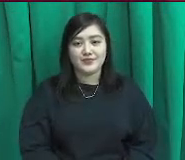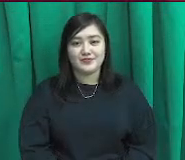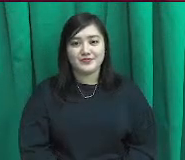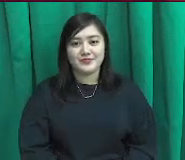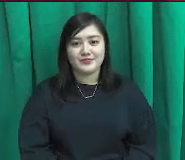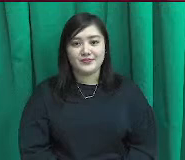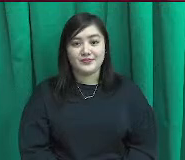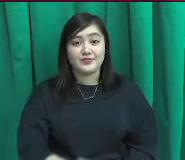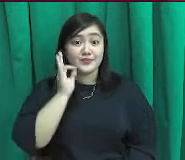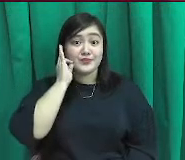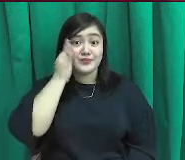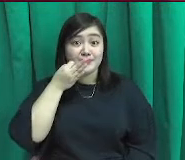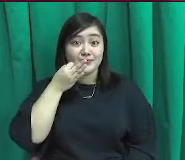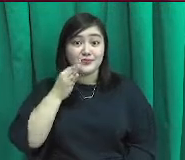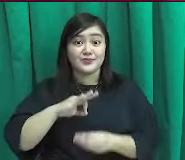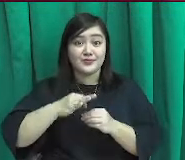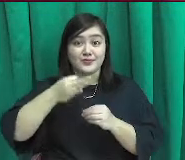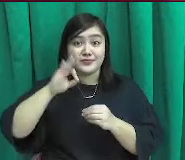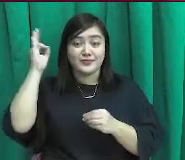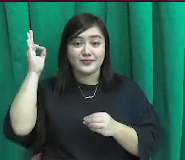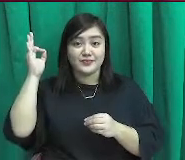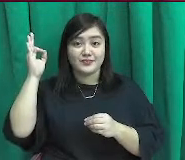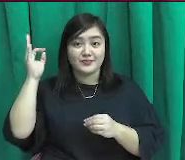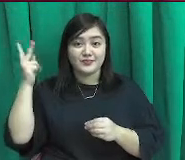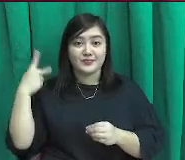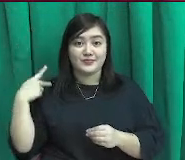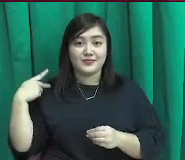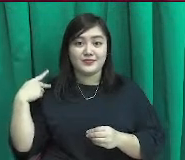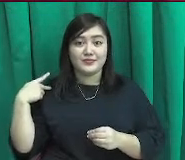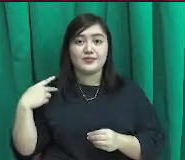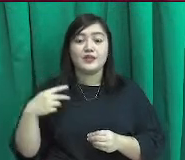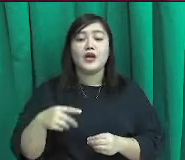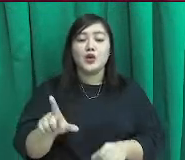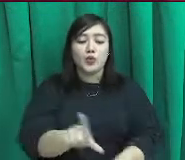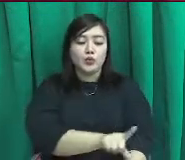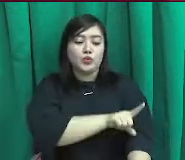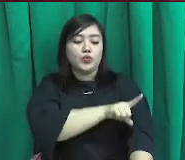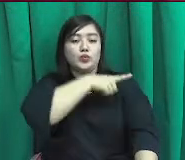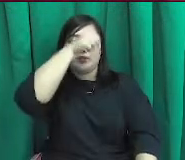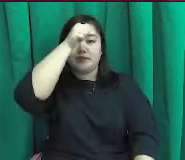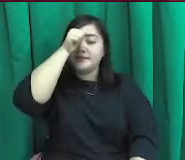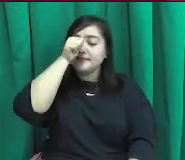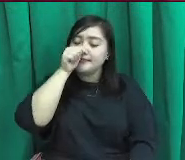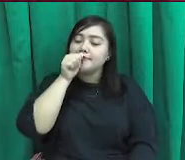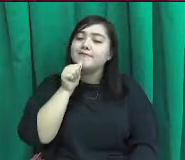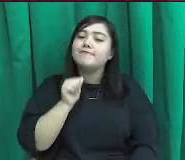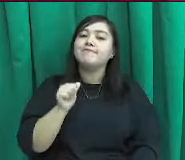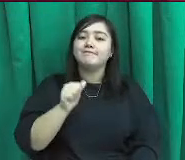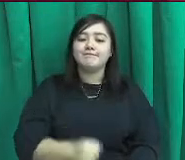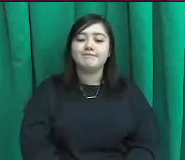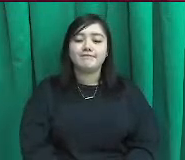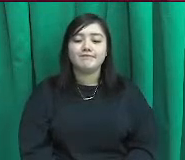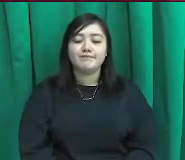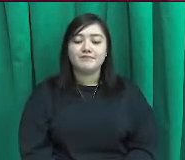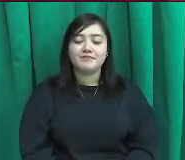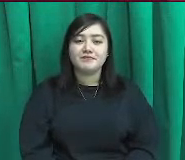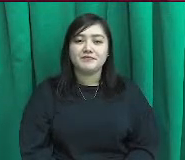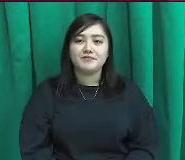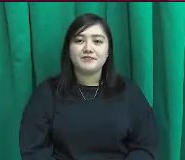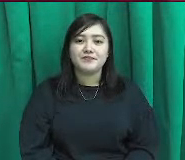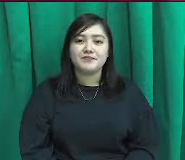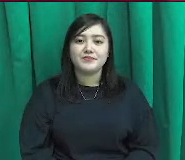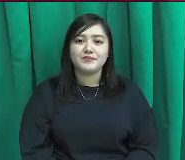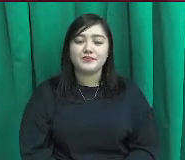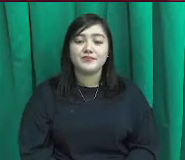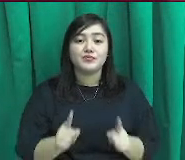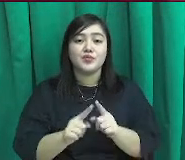Amen. Nakita niyo po yan. Yung makakatalo sa pag-aapura na problema natin, long-suffering. Yep. Amen. Alam